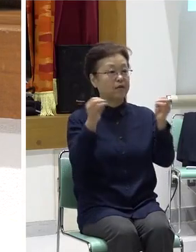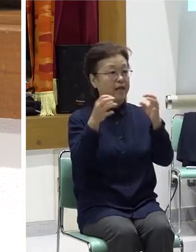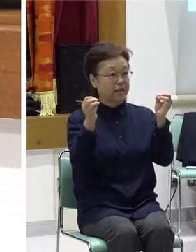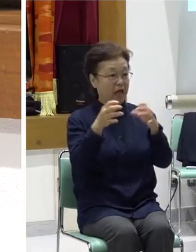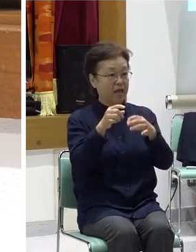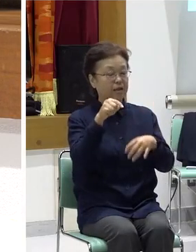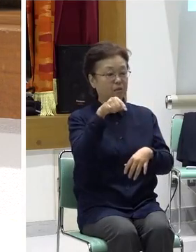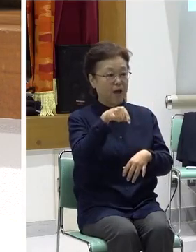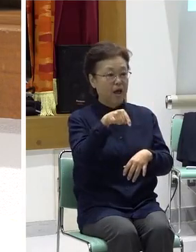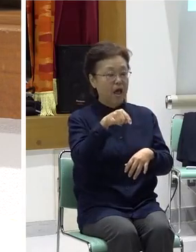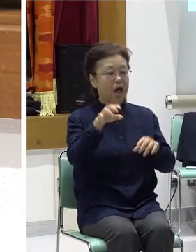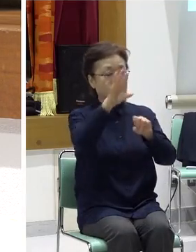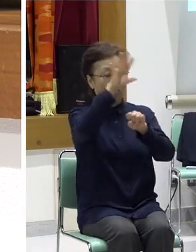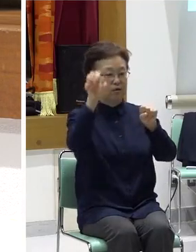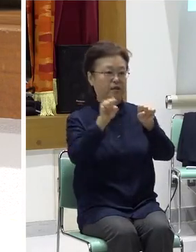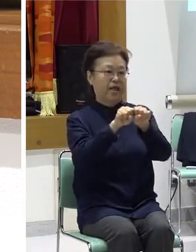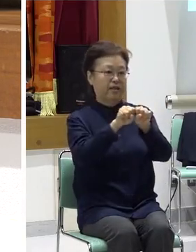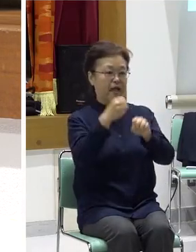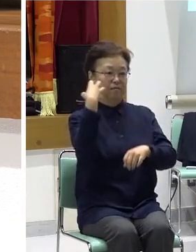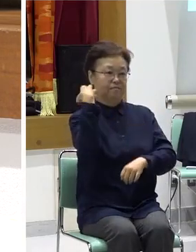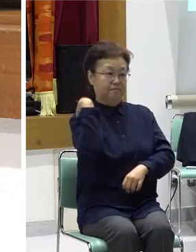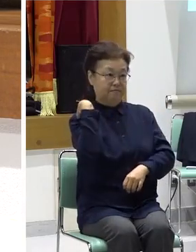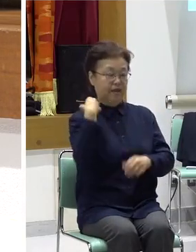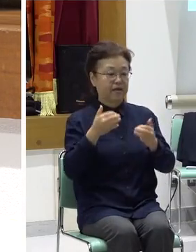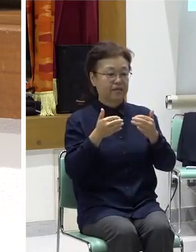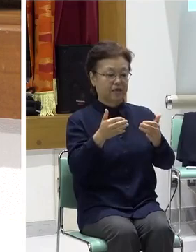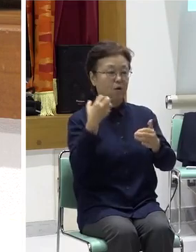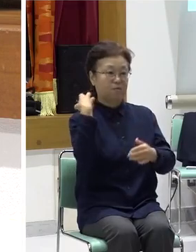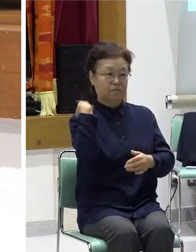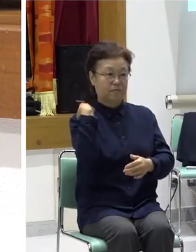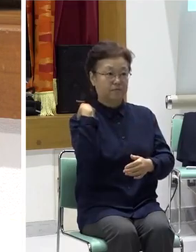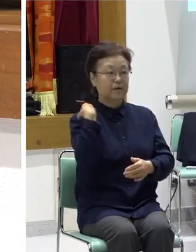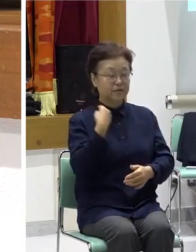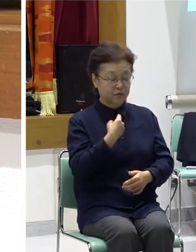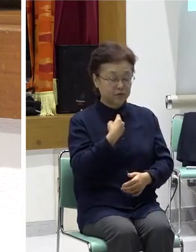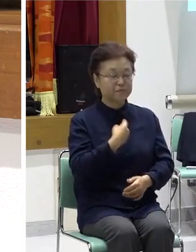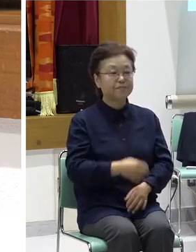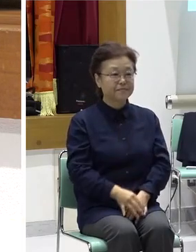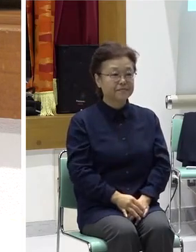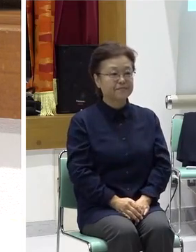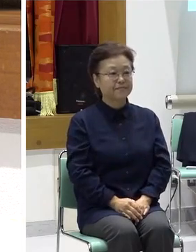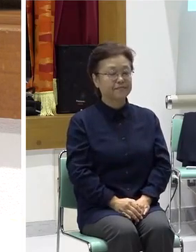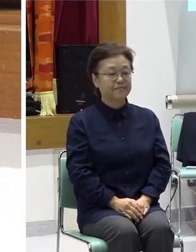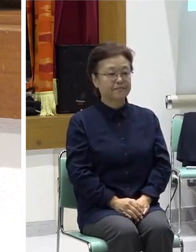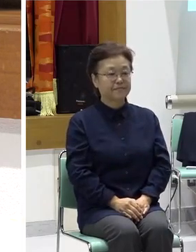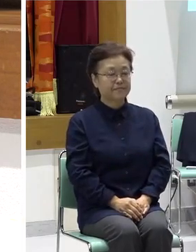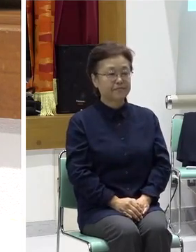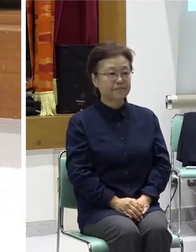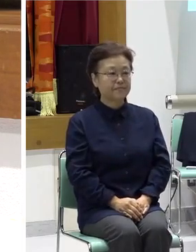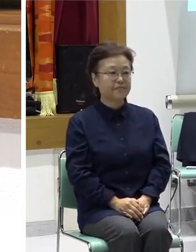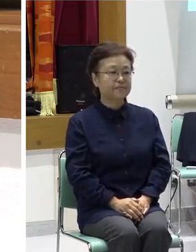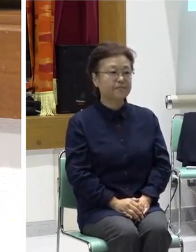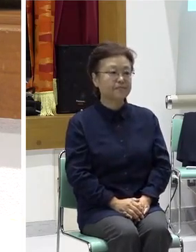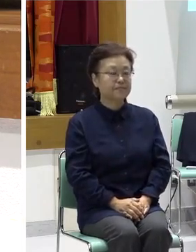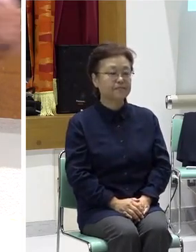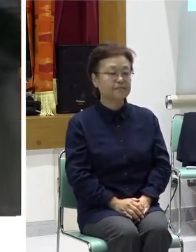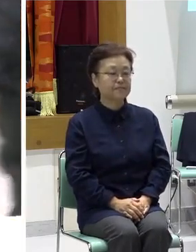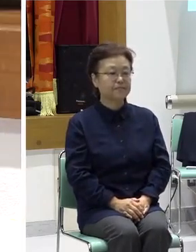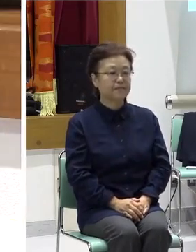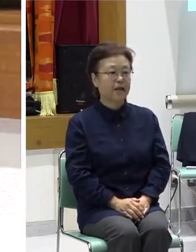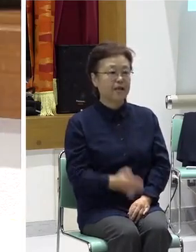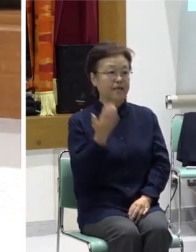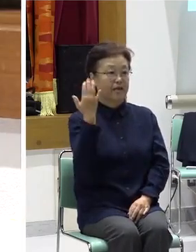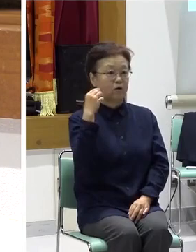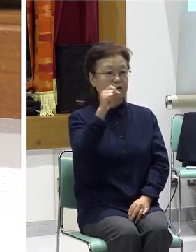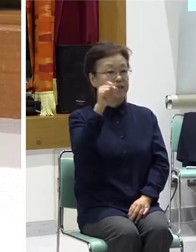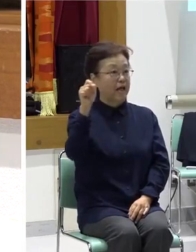ね、コーディネーターということで進行役を務めさせていただきます。先ほども司会の